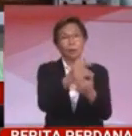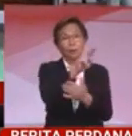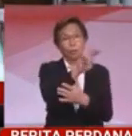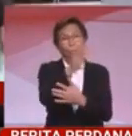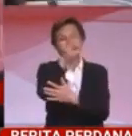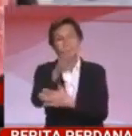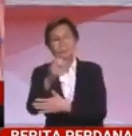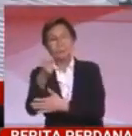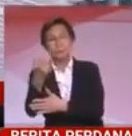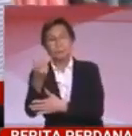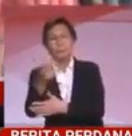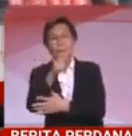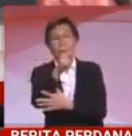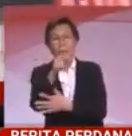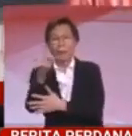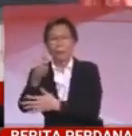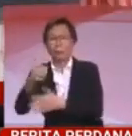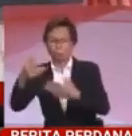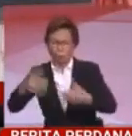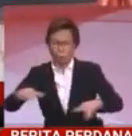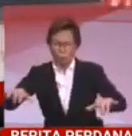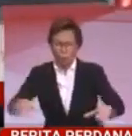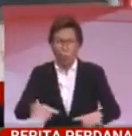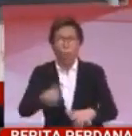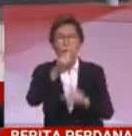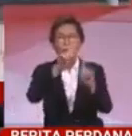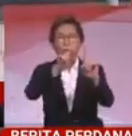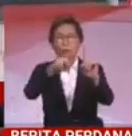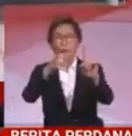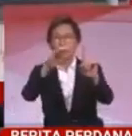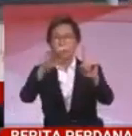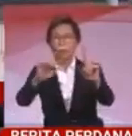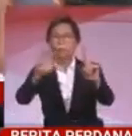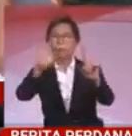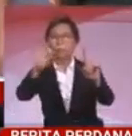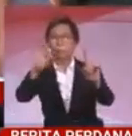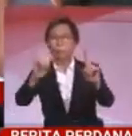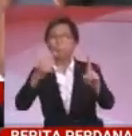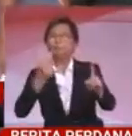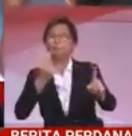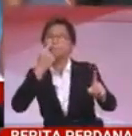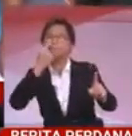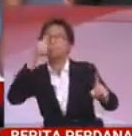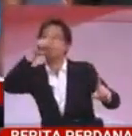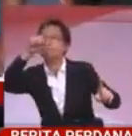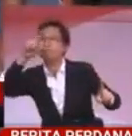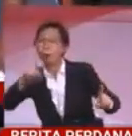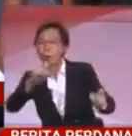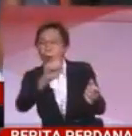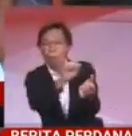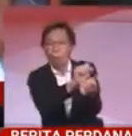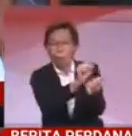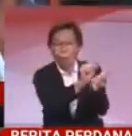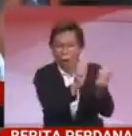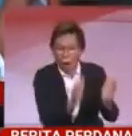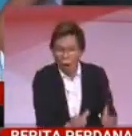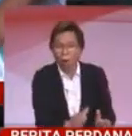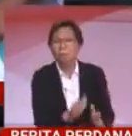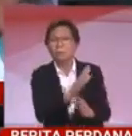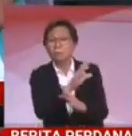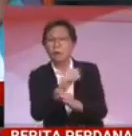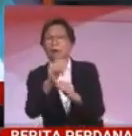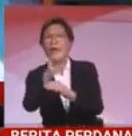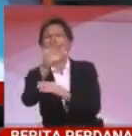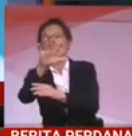24desember lalu kem telah melaksanakan sebanyak 1490 saringan terhadap tahanan dan daripada coba